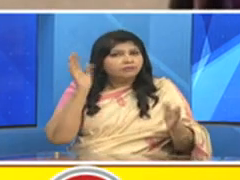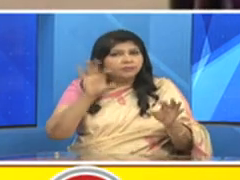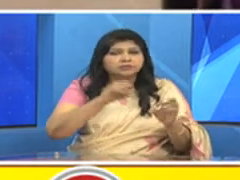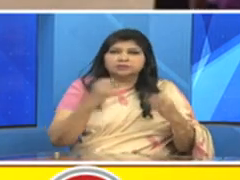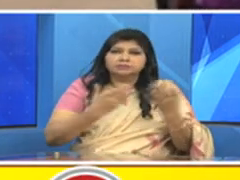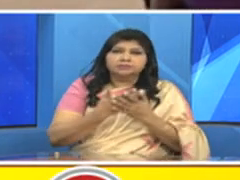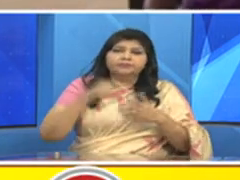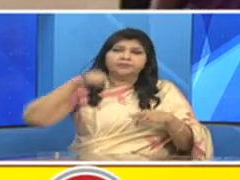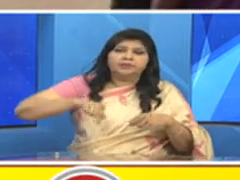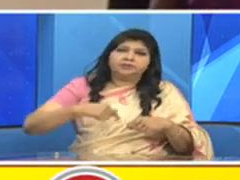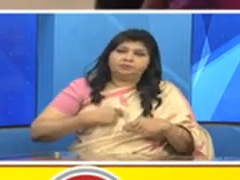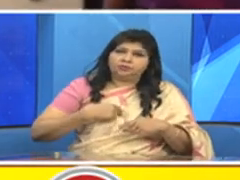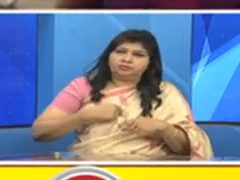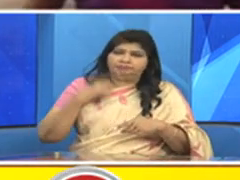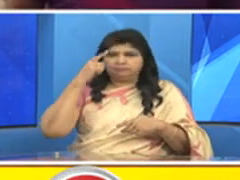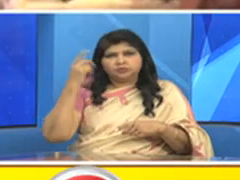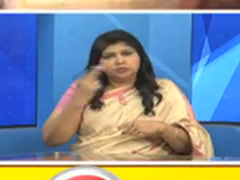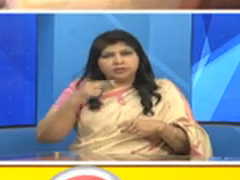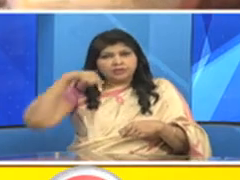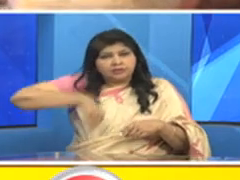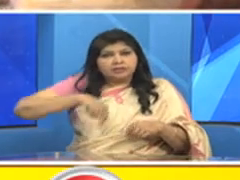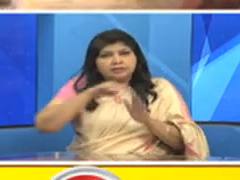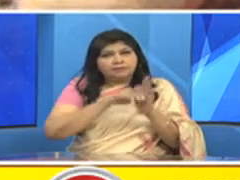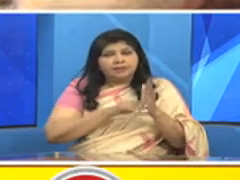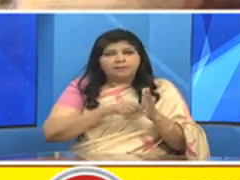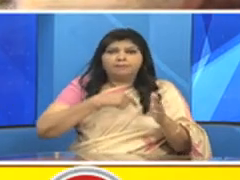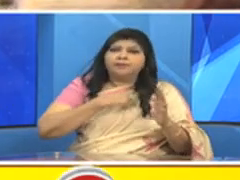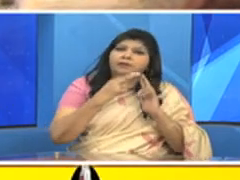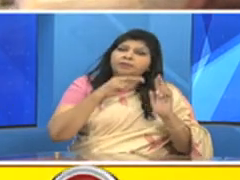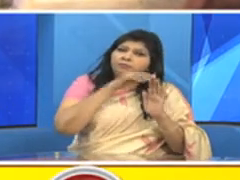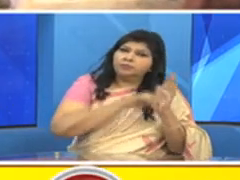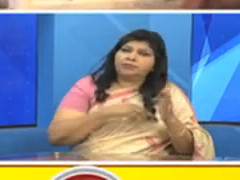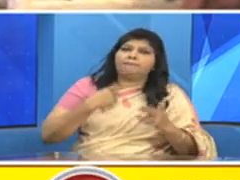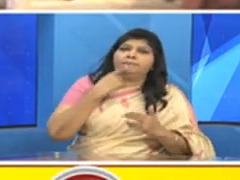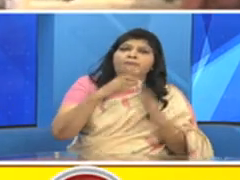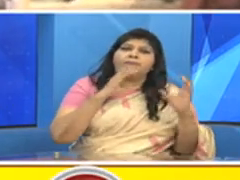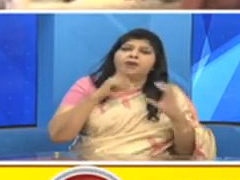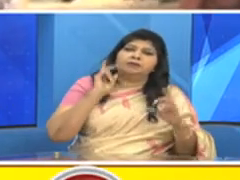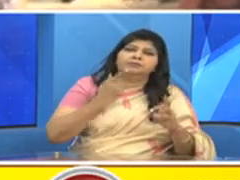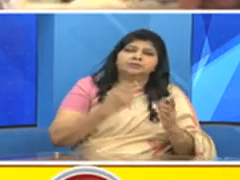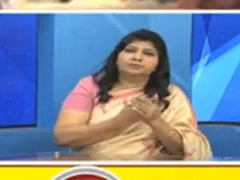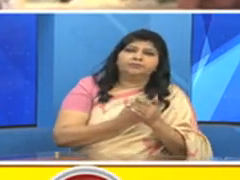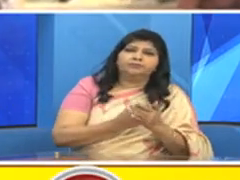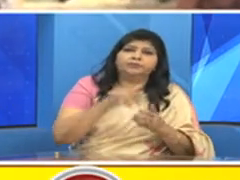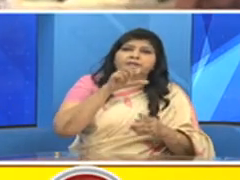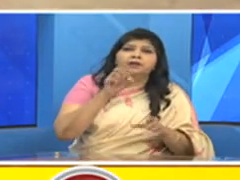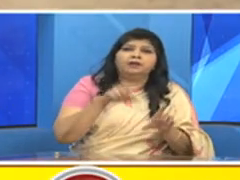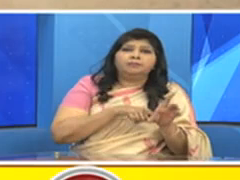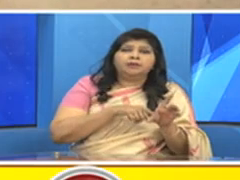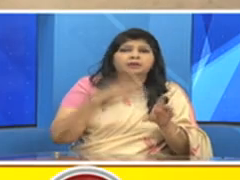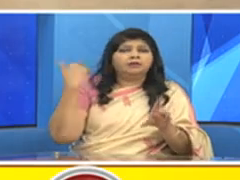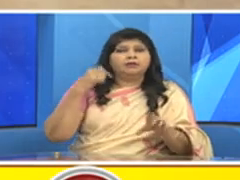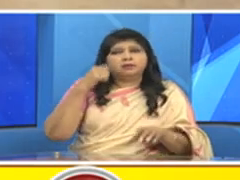हों। इसलिए मुझे लगा कि इस बारे में मन की बात में आपसे अवश्य चर्चा करूं। यह समस्या 90 के दशक की है।